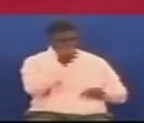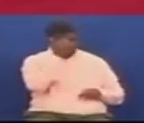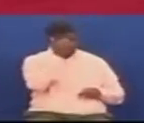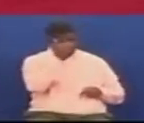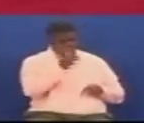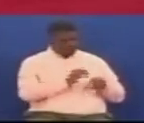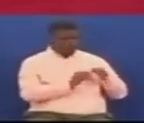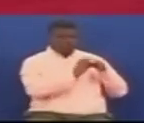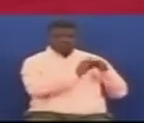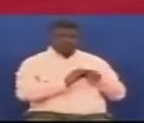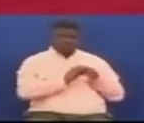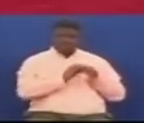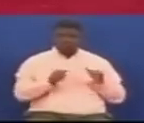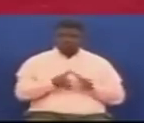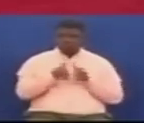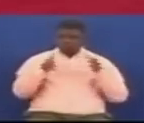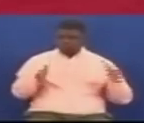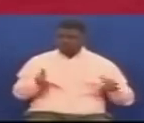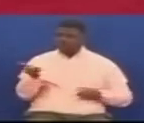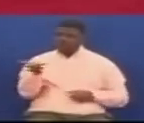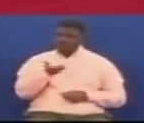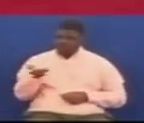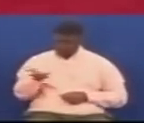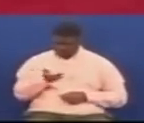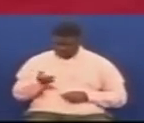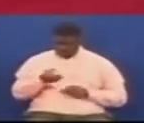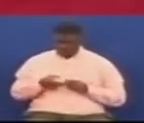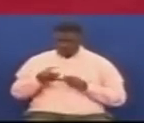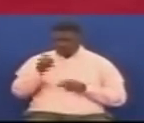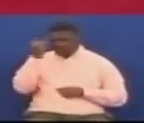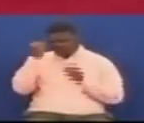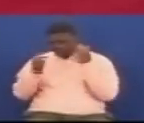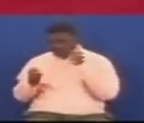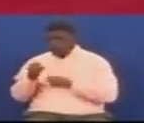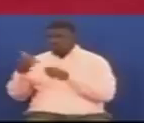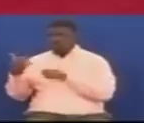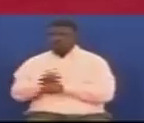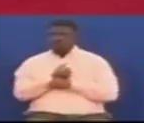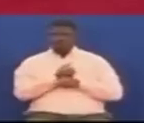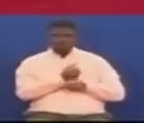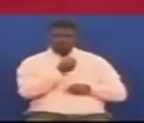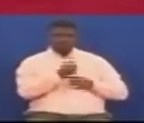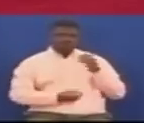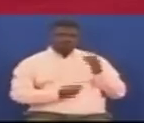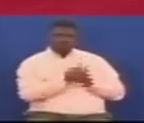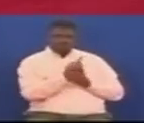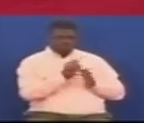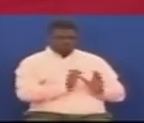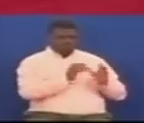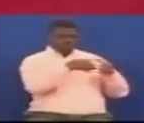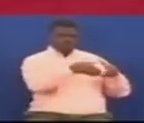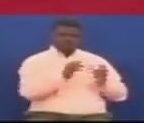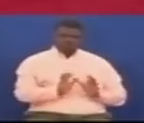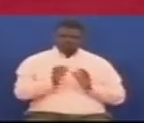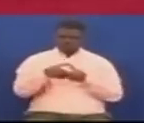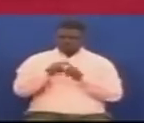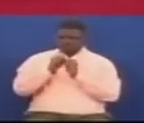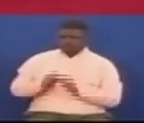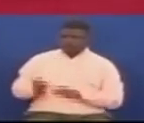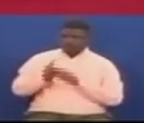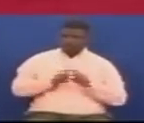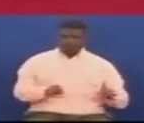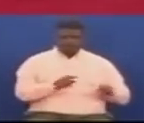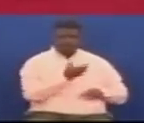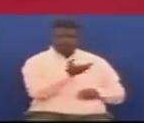ya ushirikishwaji mpana wa jamii, ambapo tumepata maoni na ushauri kutoka katika makundi mbalimbali ya jamii na taasisi